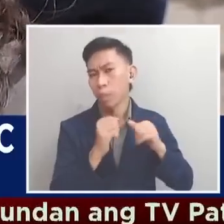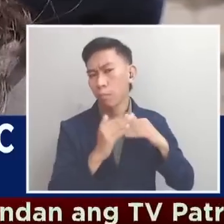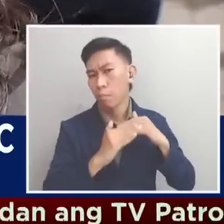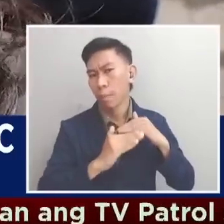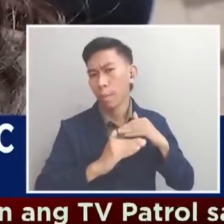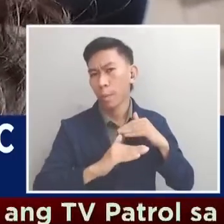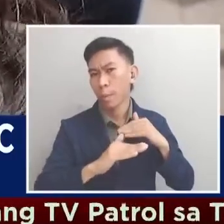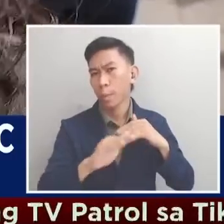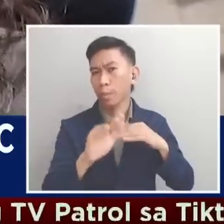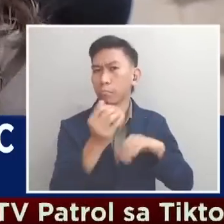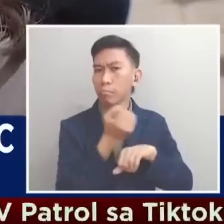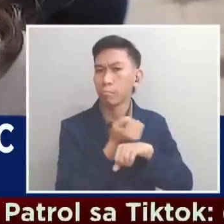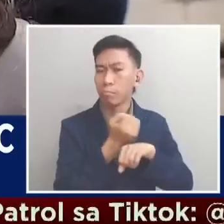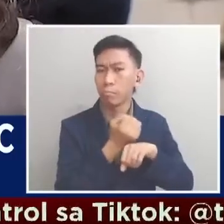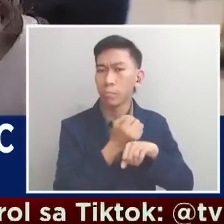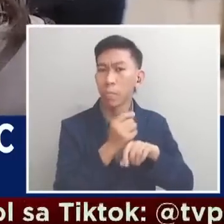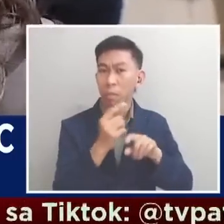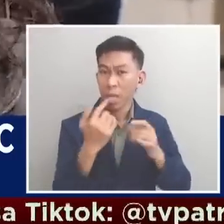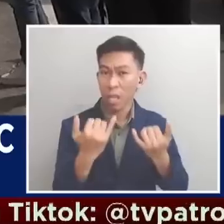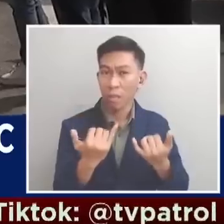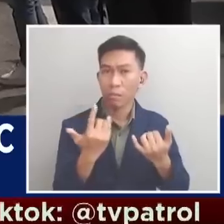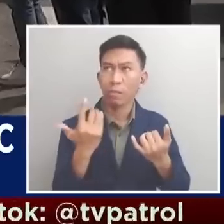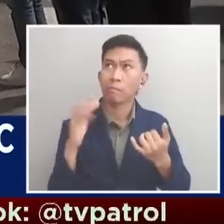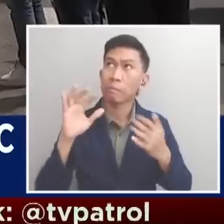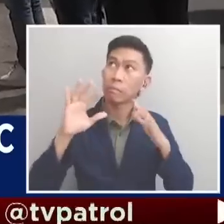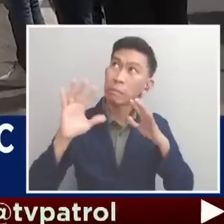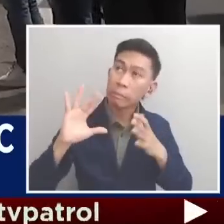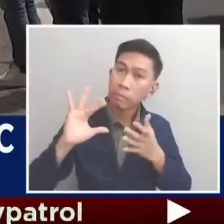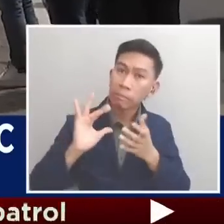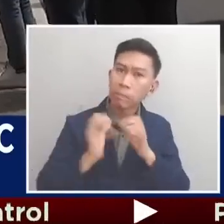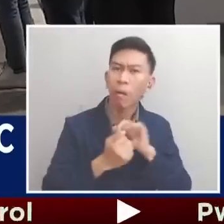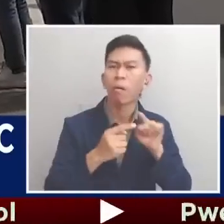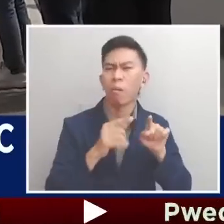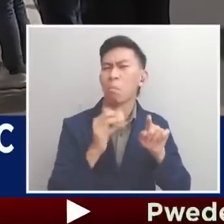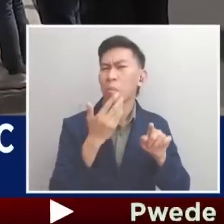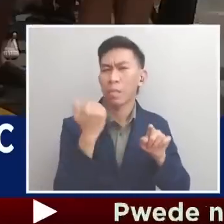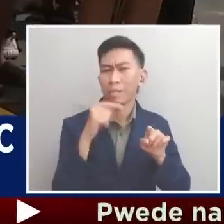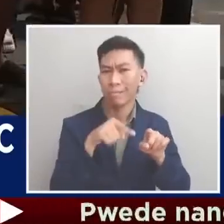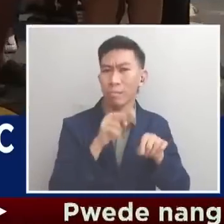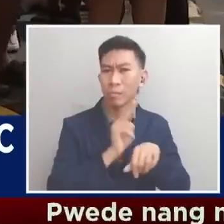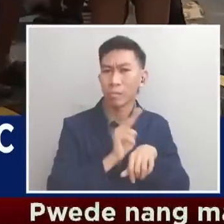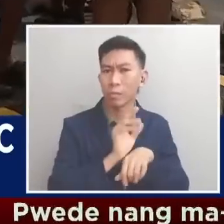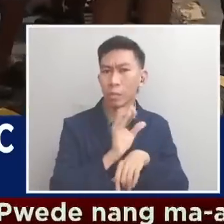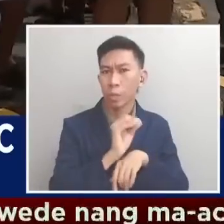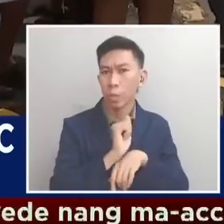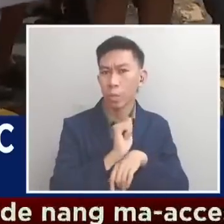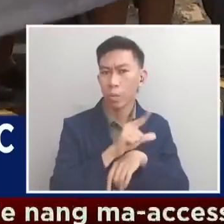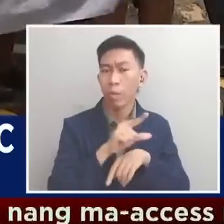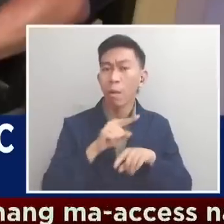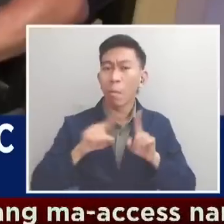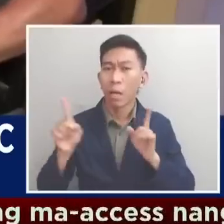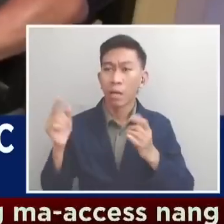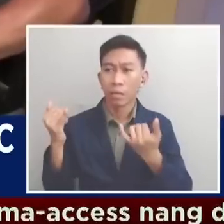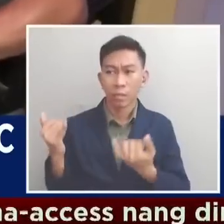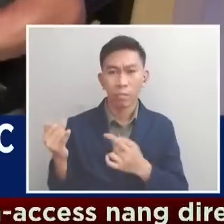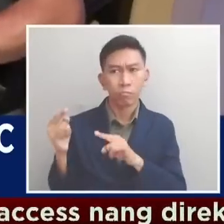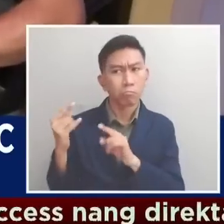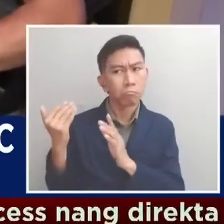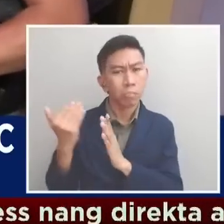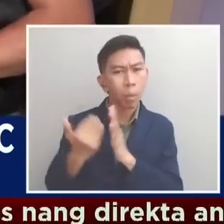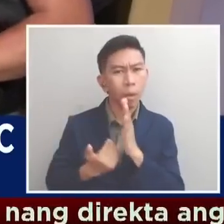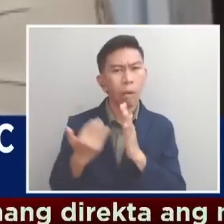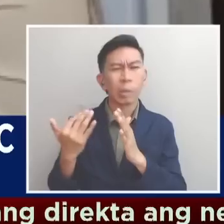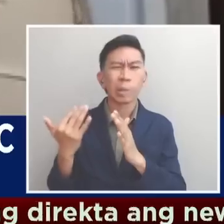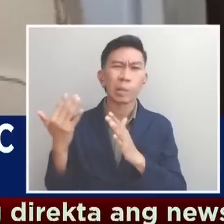siya, especially with the climate imperatives ngayon. Pero bukod sa isyu ng pulusyon at pinsala sa kalikasan, dagdag